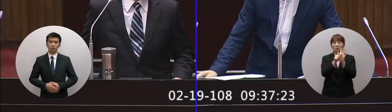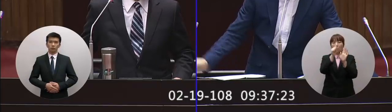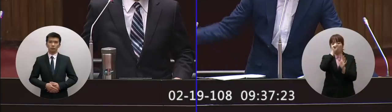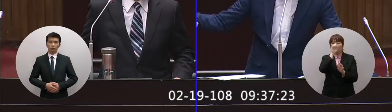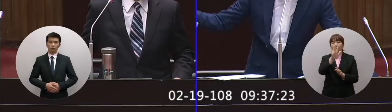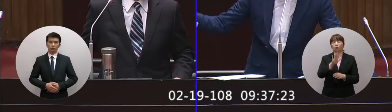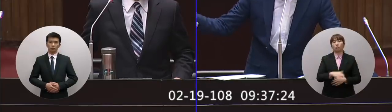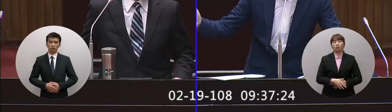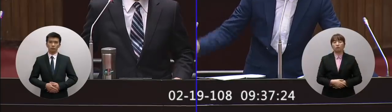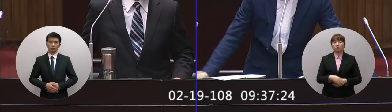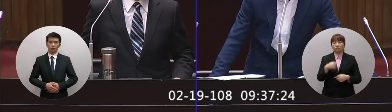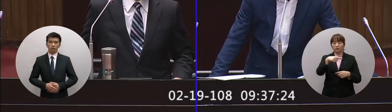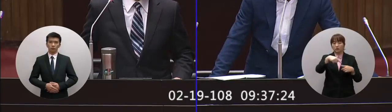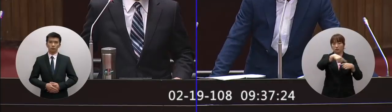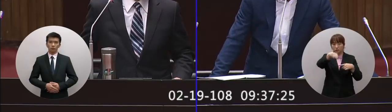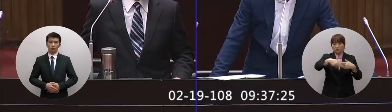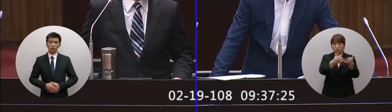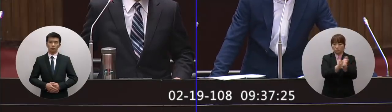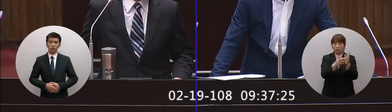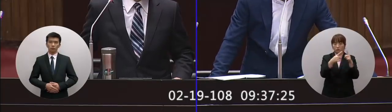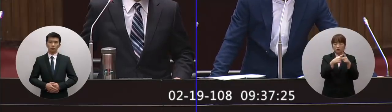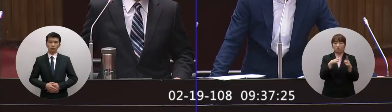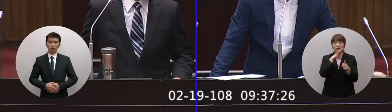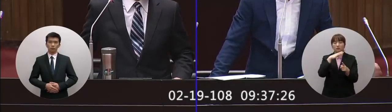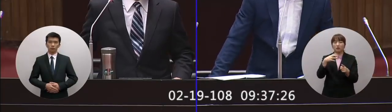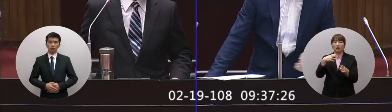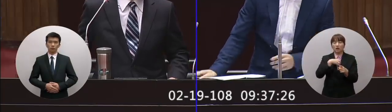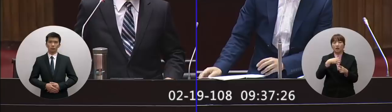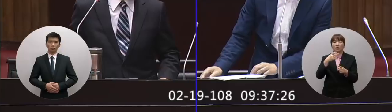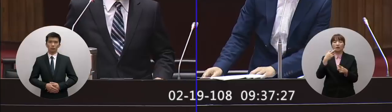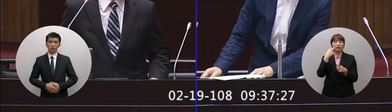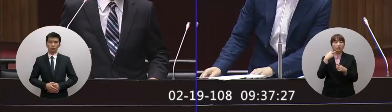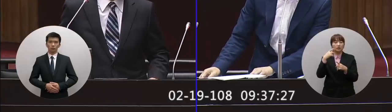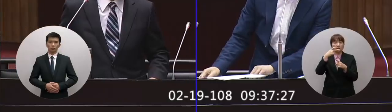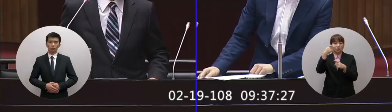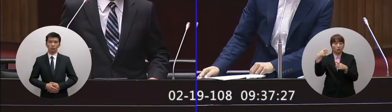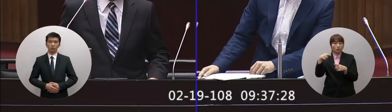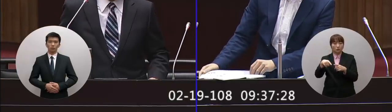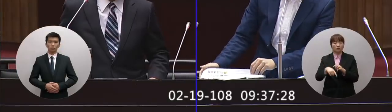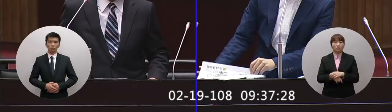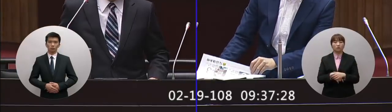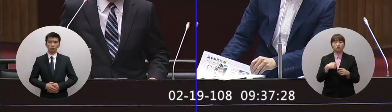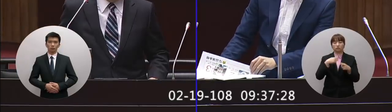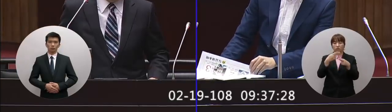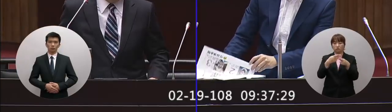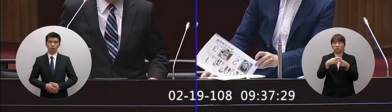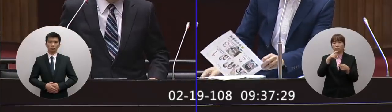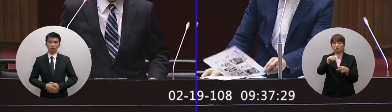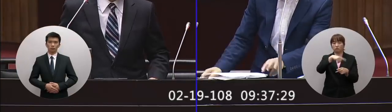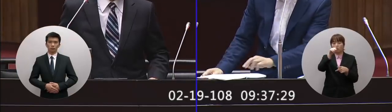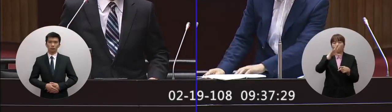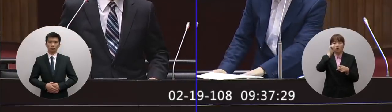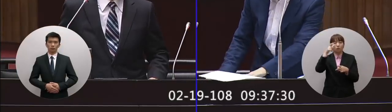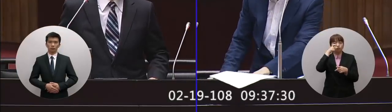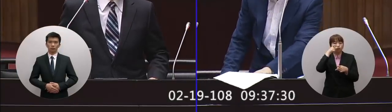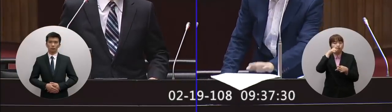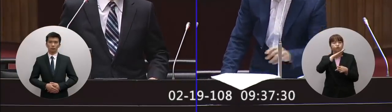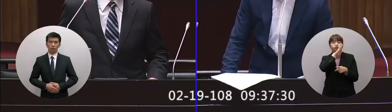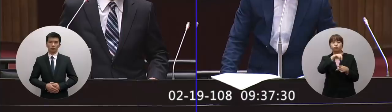好，一个叫这群人，一个叫阿迪英文，好，我想。请院长其实回去以后可以做参